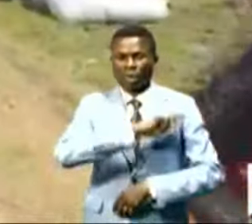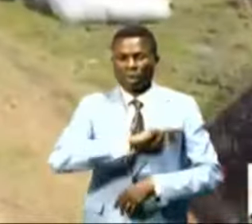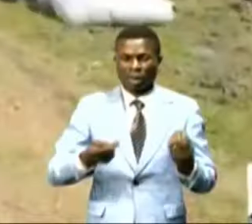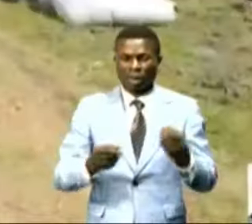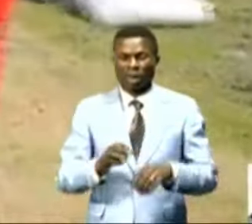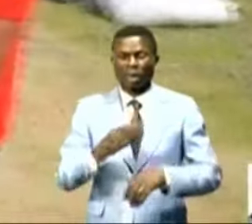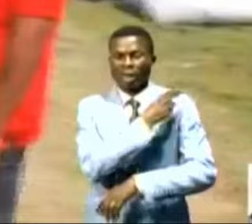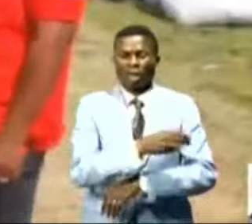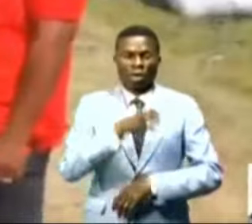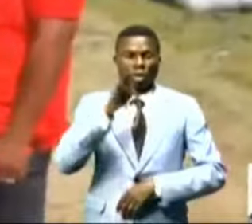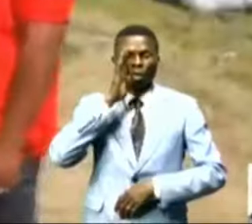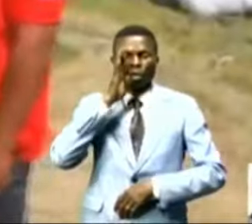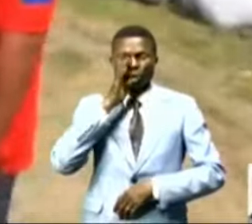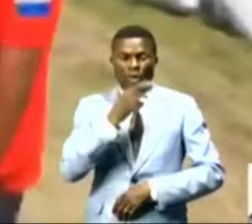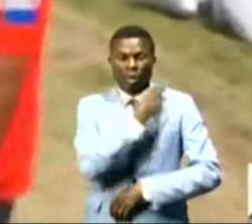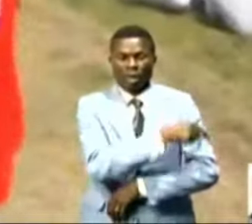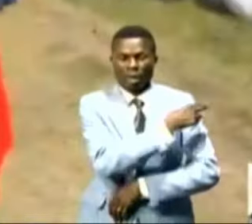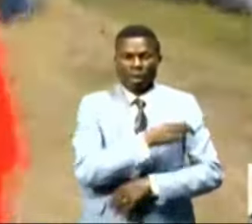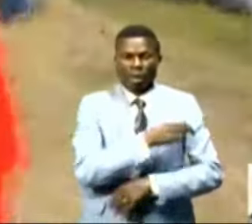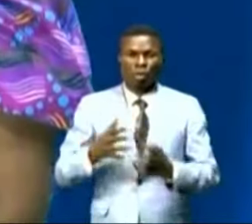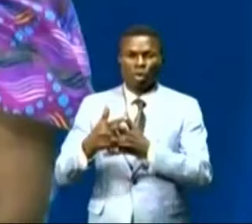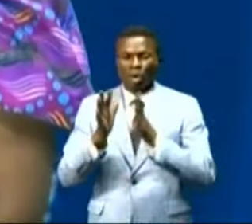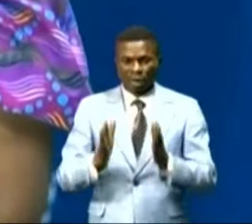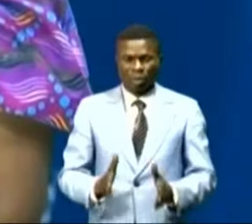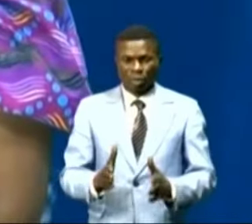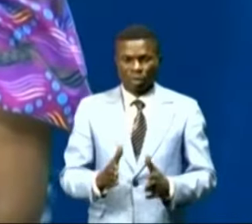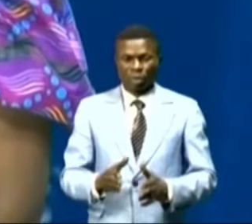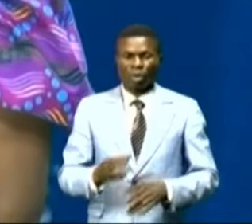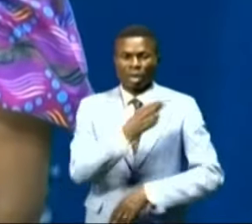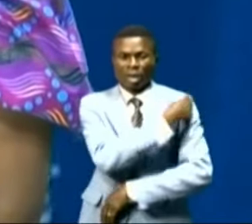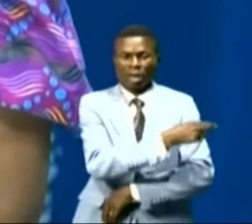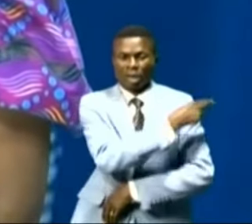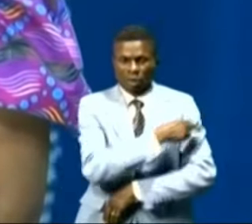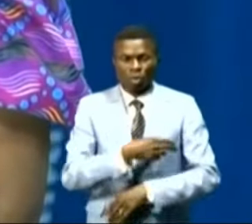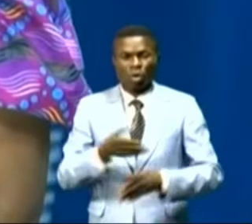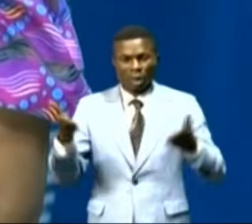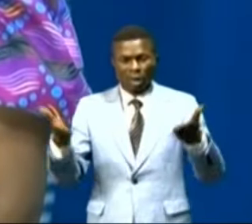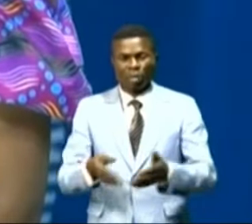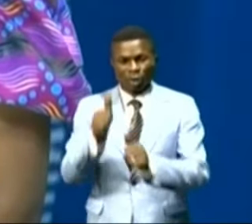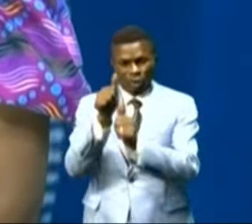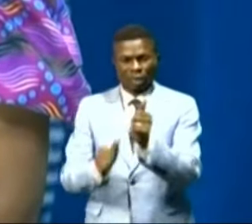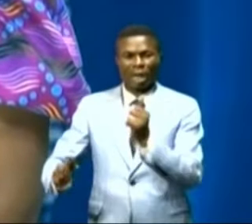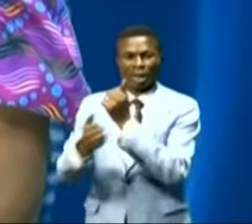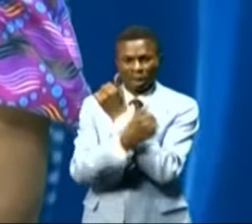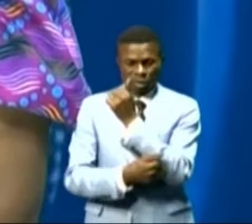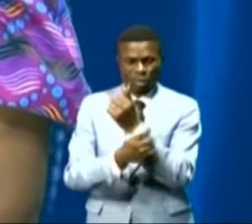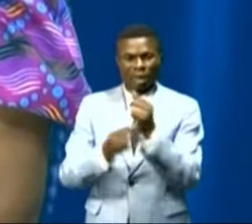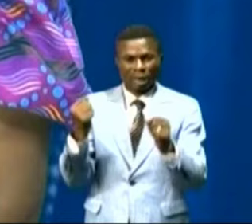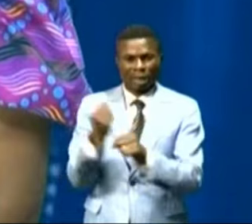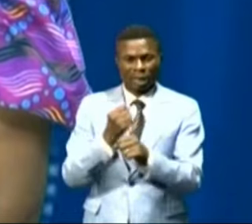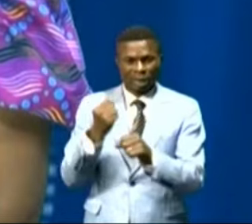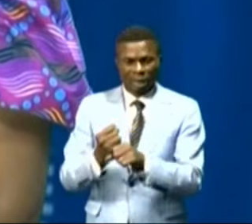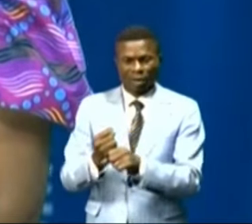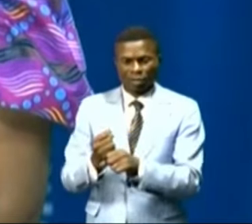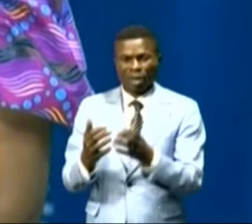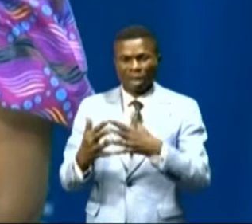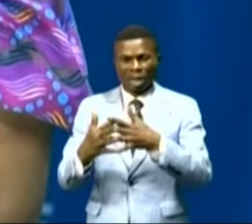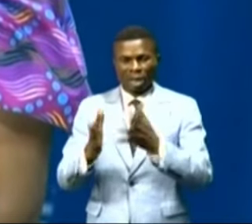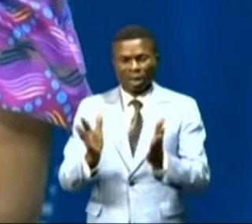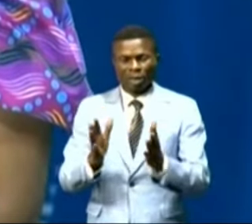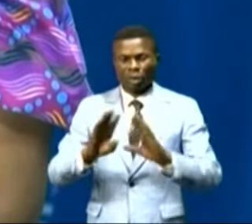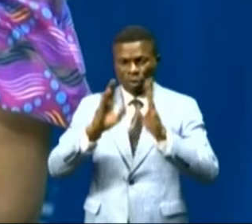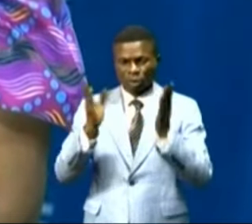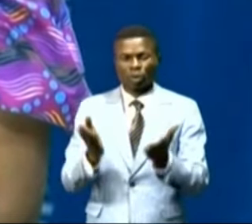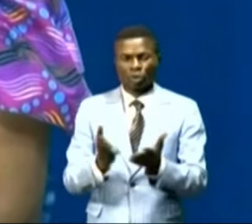de Belgique, la Croix-Rouge américaine. Ce sont les Croix-Rouges qui existent dans les pays et qui travaillent en partenariat avec